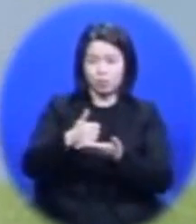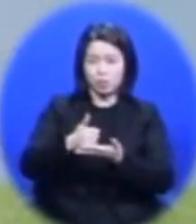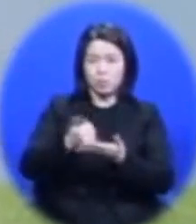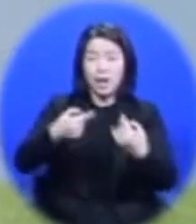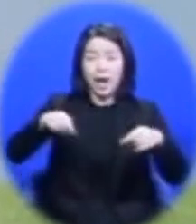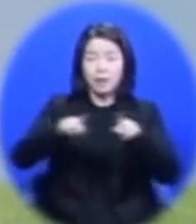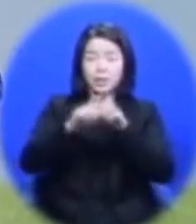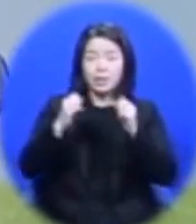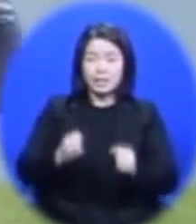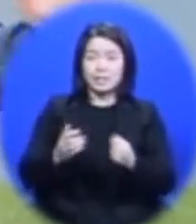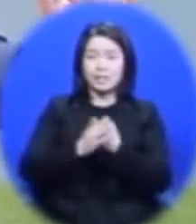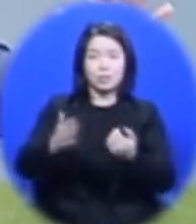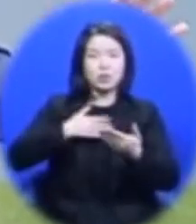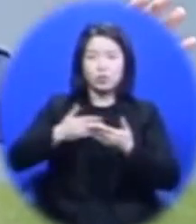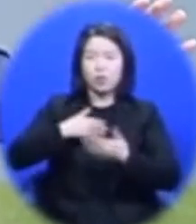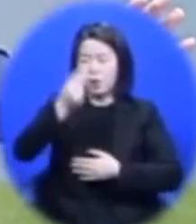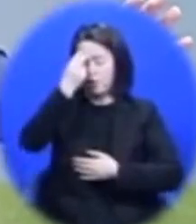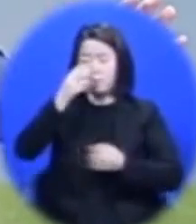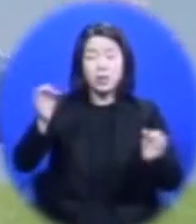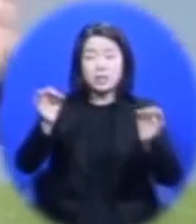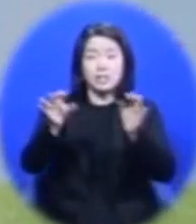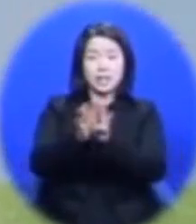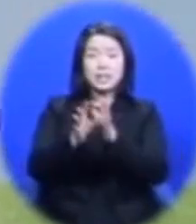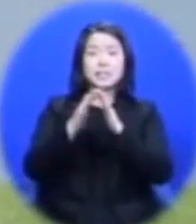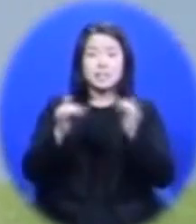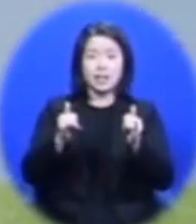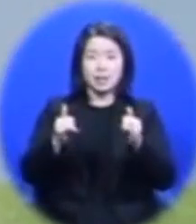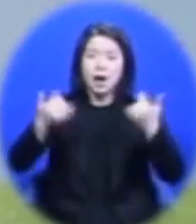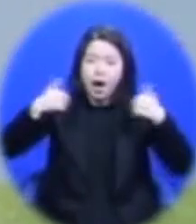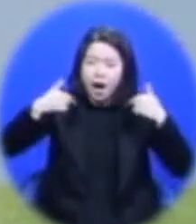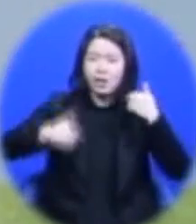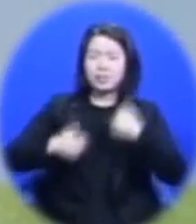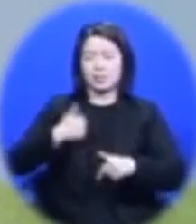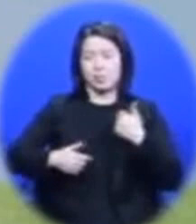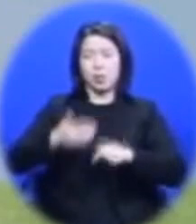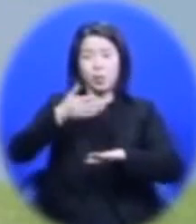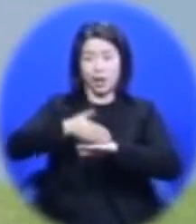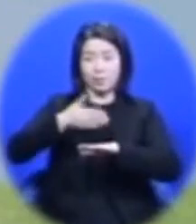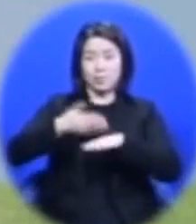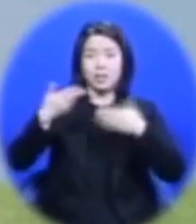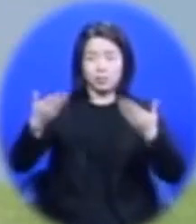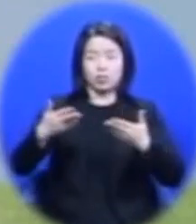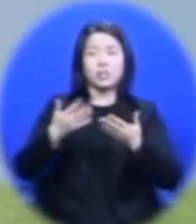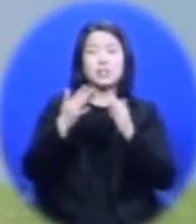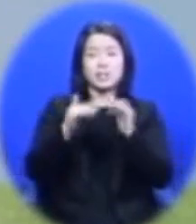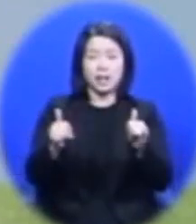때문에 두려움과 염려가 없어진 사람, 항상 기뻐하고 감사하는 사람,